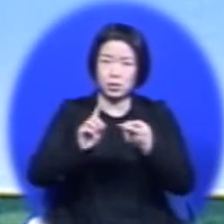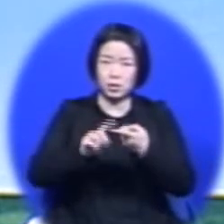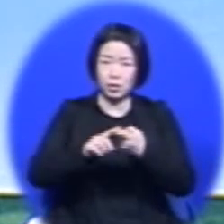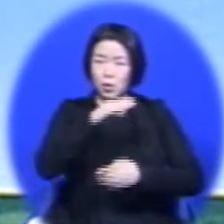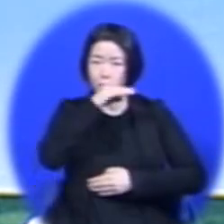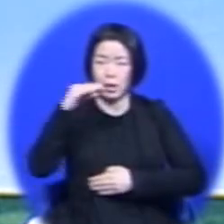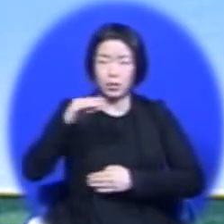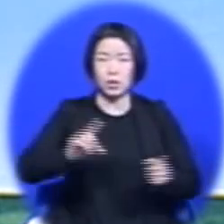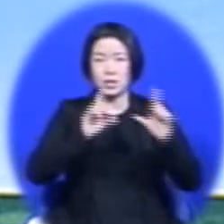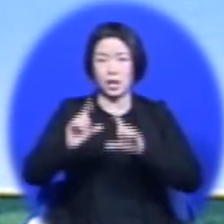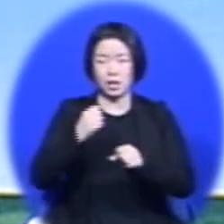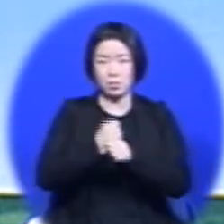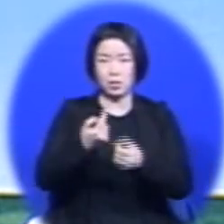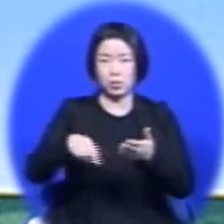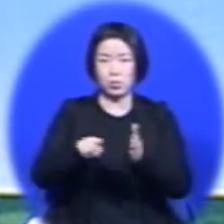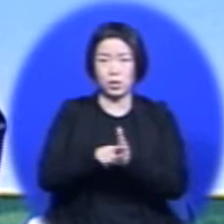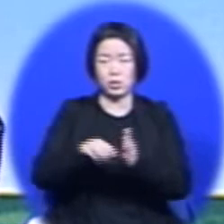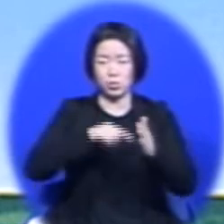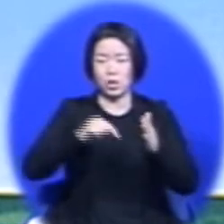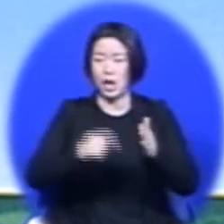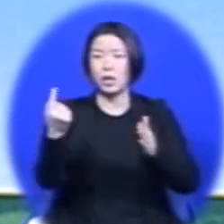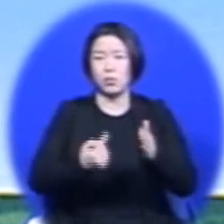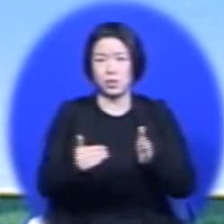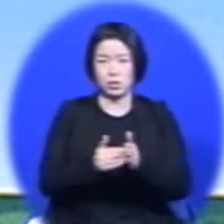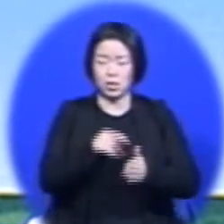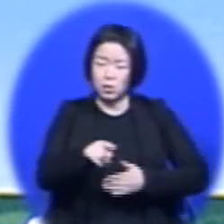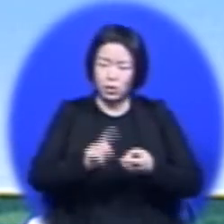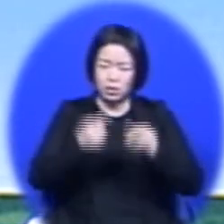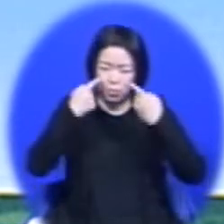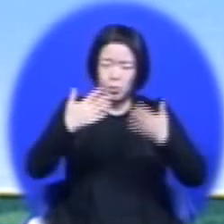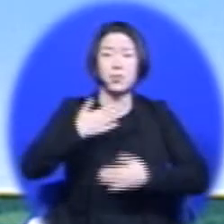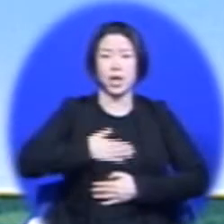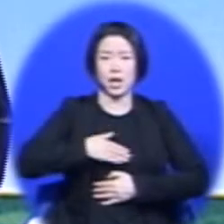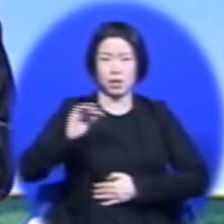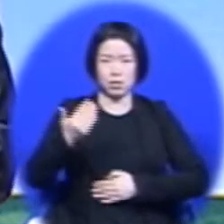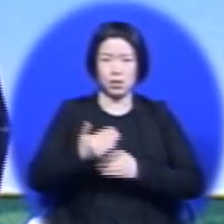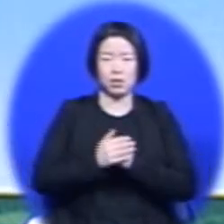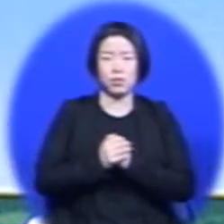우리 안에 오신 것입니다. 우리가 그 점을 분명히 알아야 됩니다.